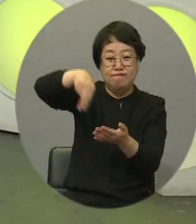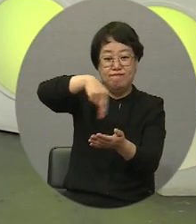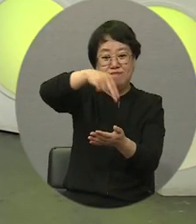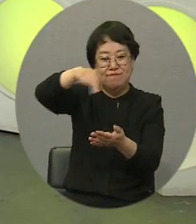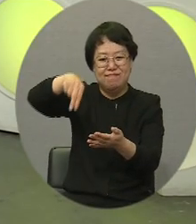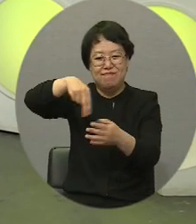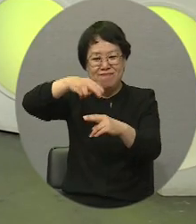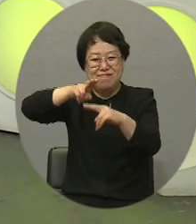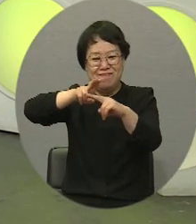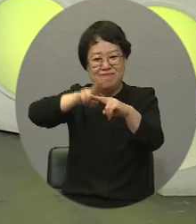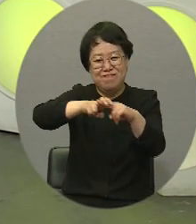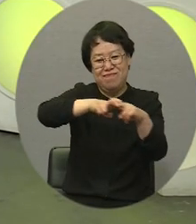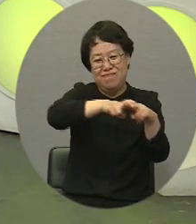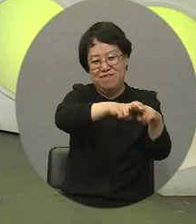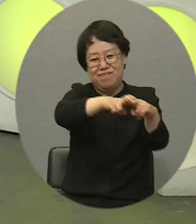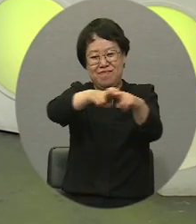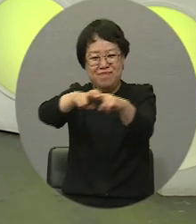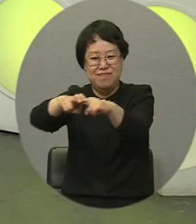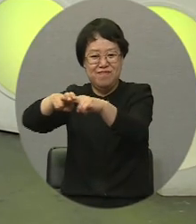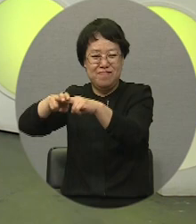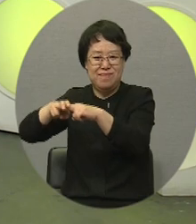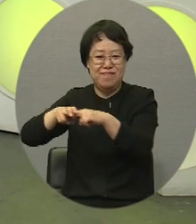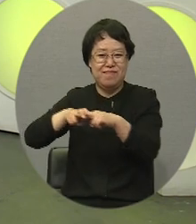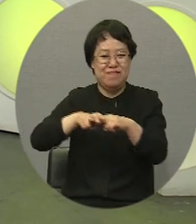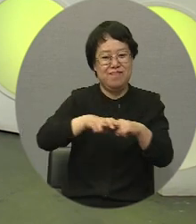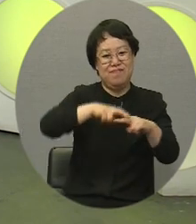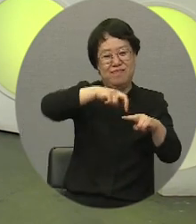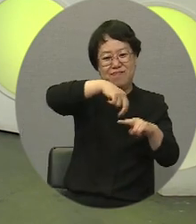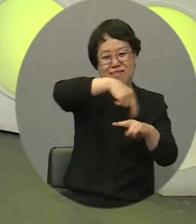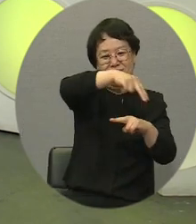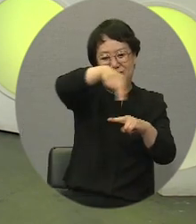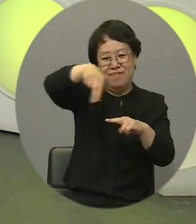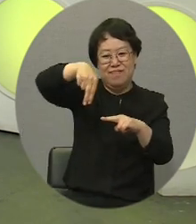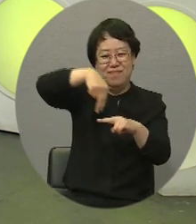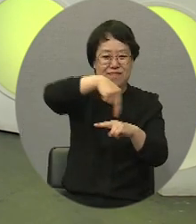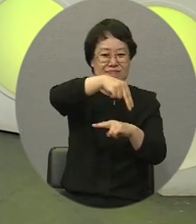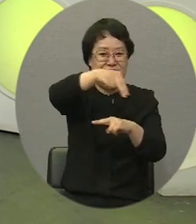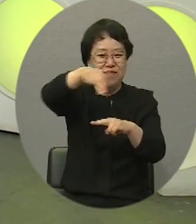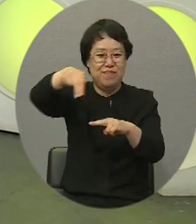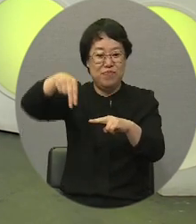돌아가는 의자에 회전 의자에